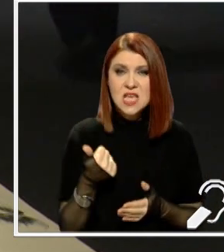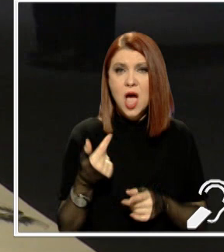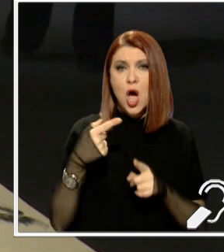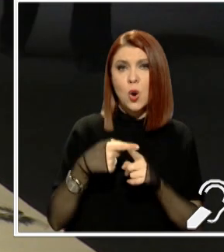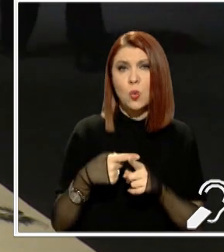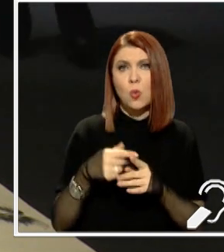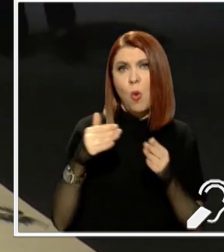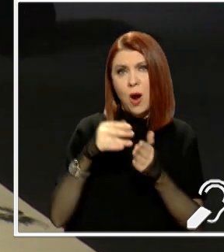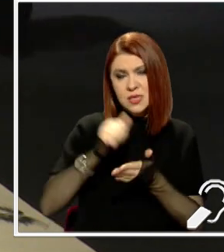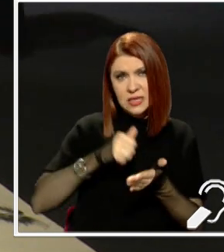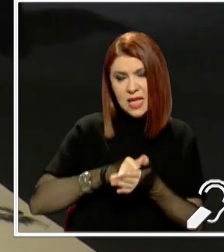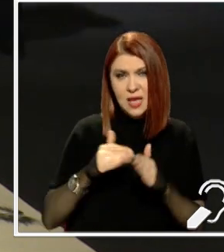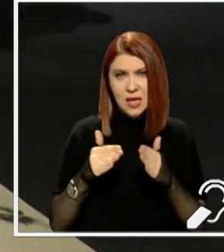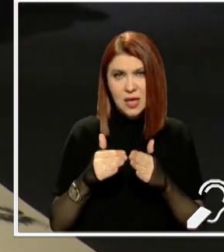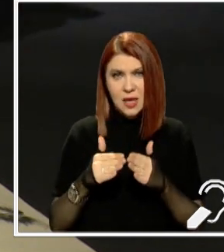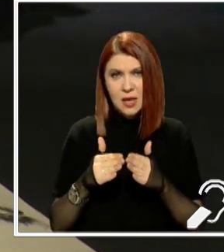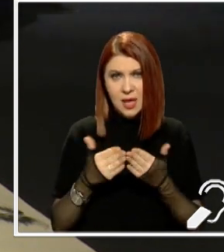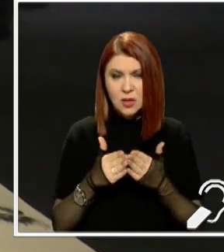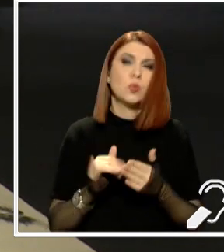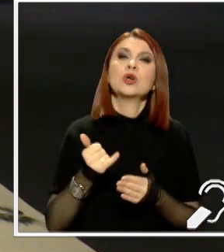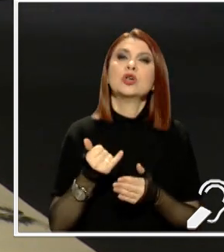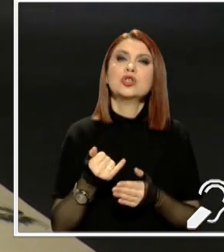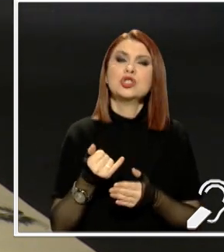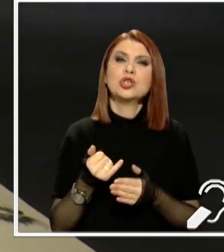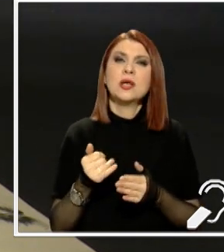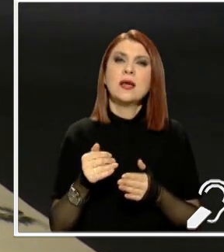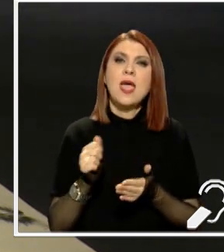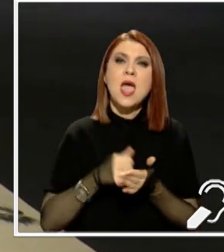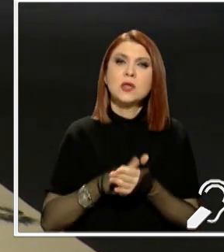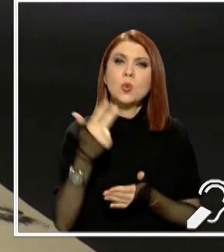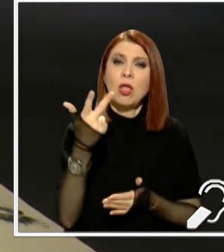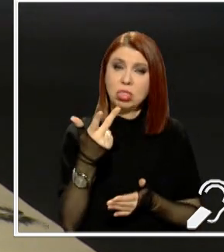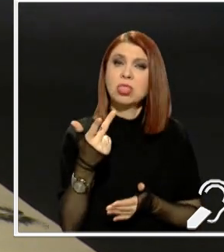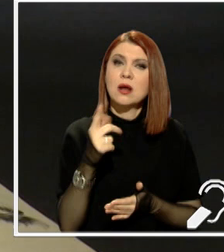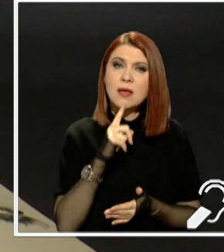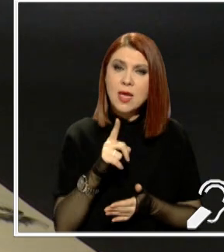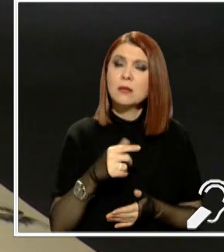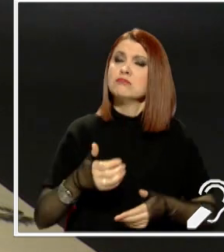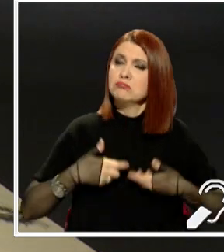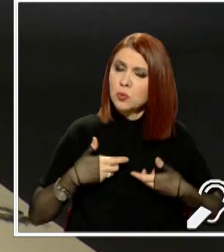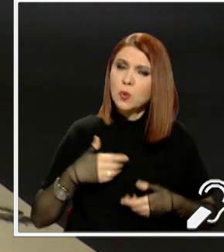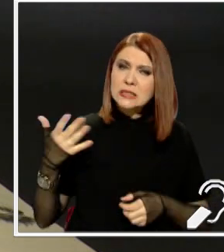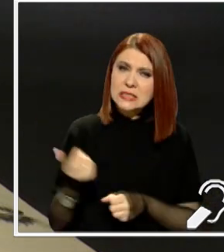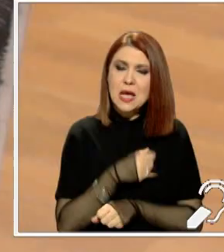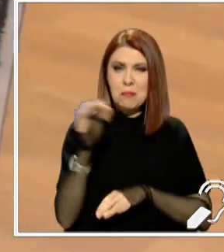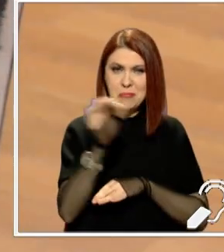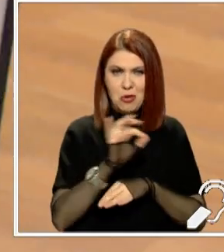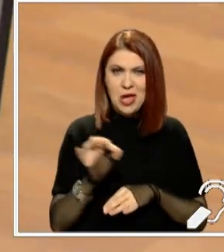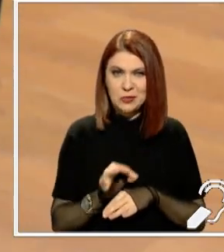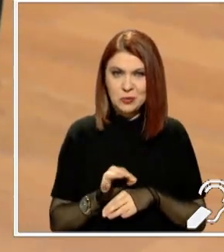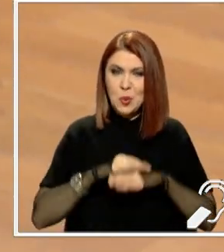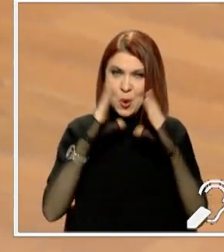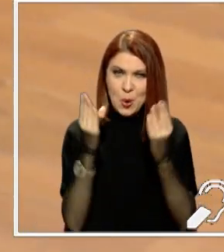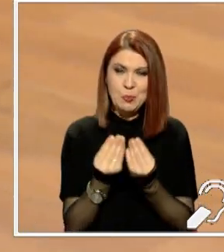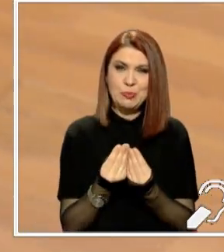un editor și editura 3 a fost foarte încântată să preia acest proiect